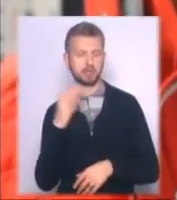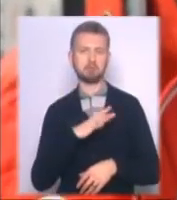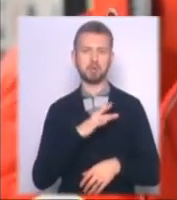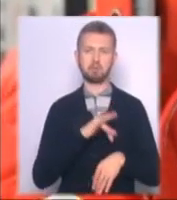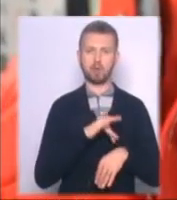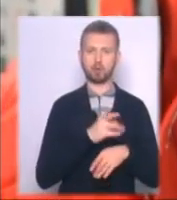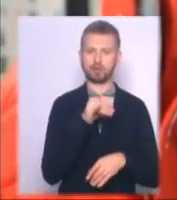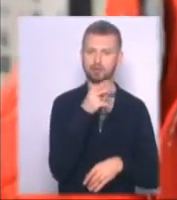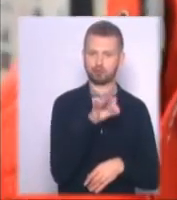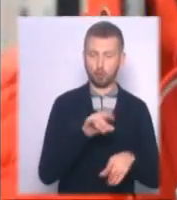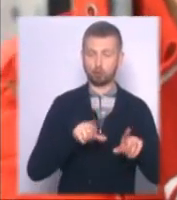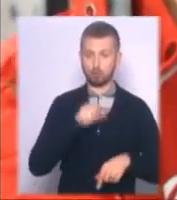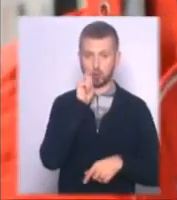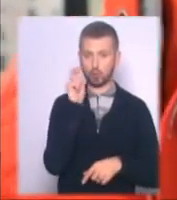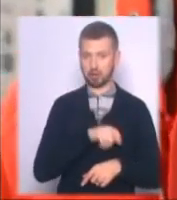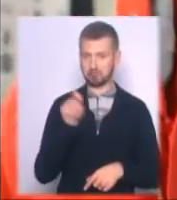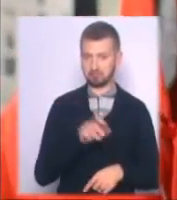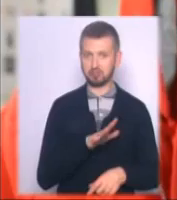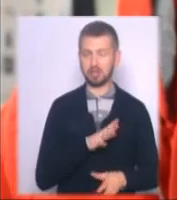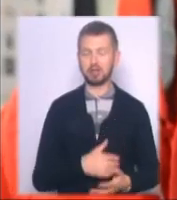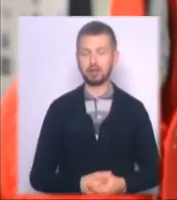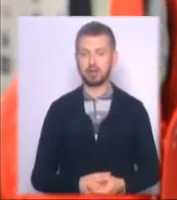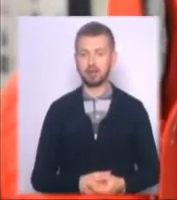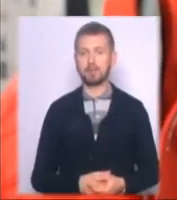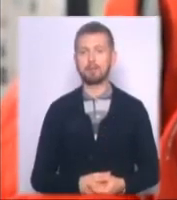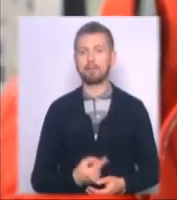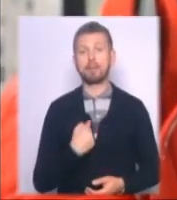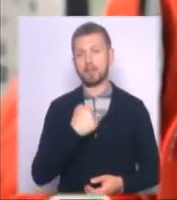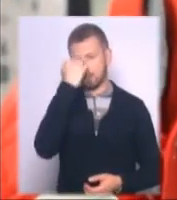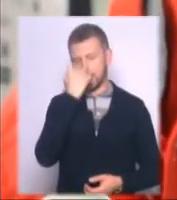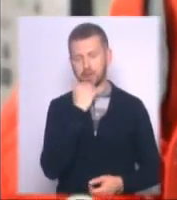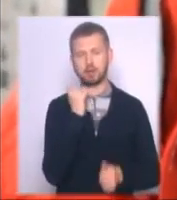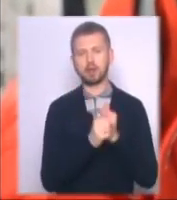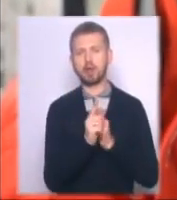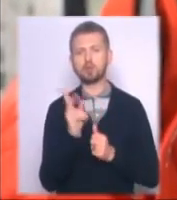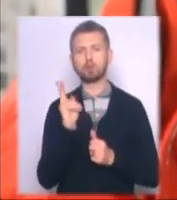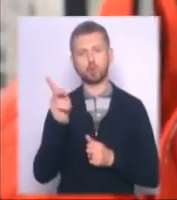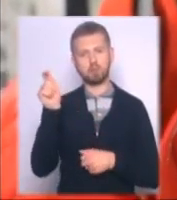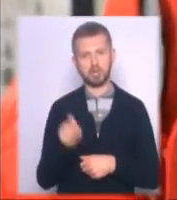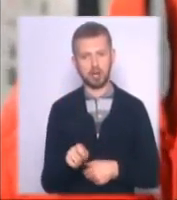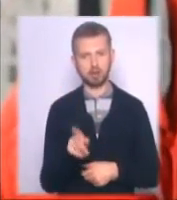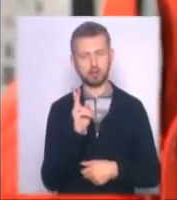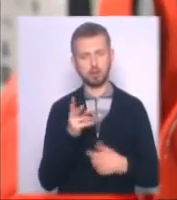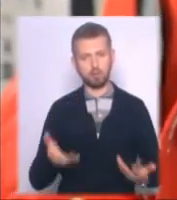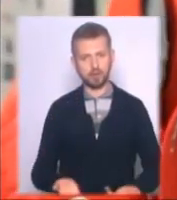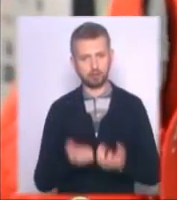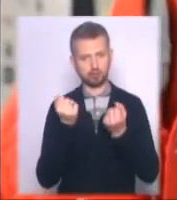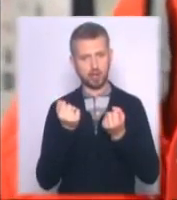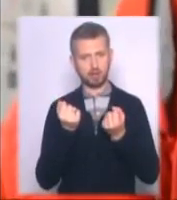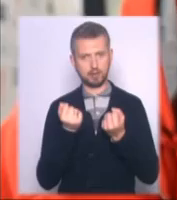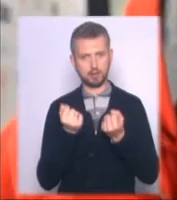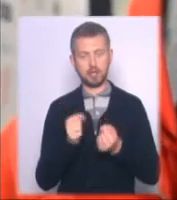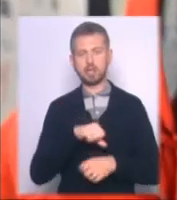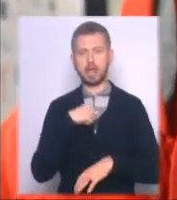Кличко, также из Украины. И я благодарен каждому, кто приехал, кто поддержал. И